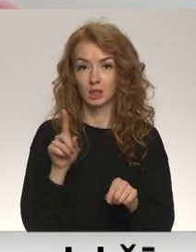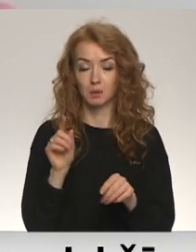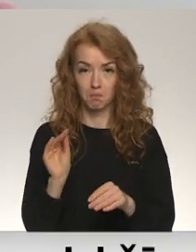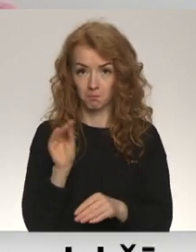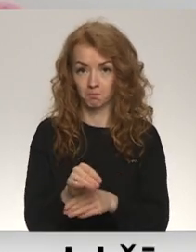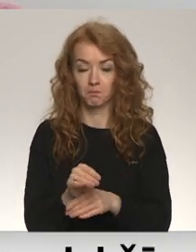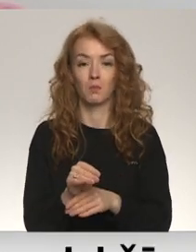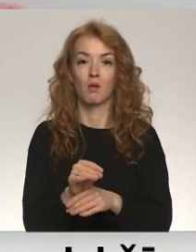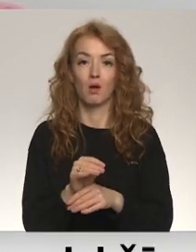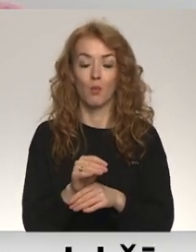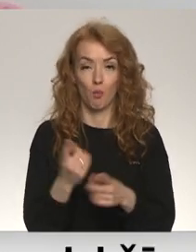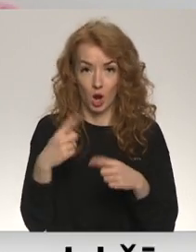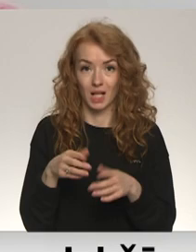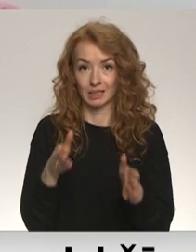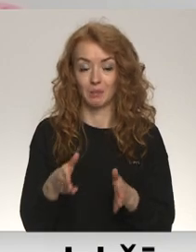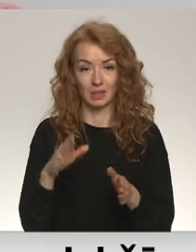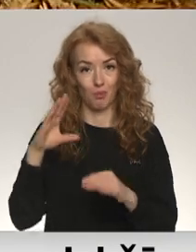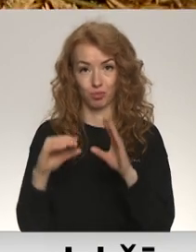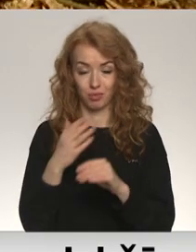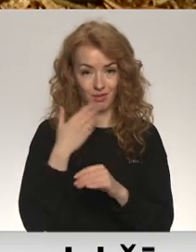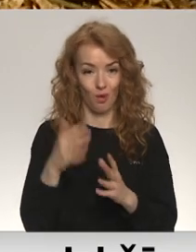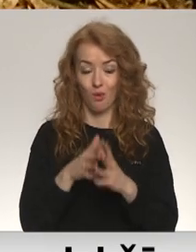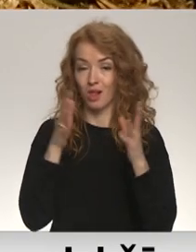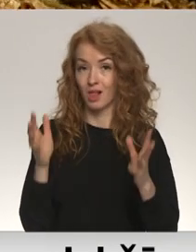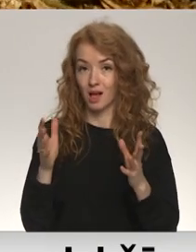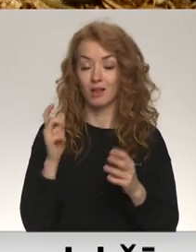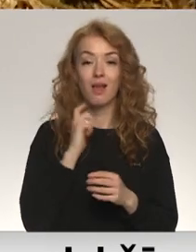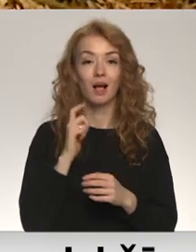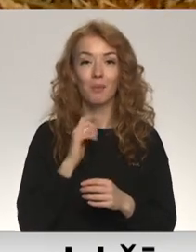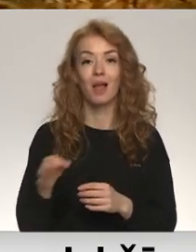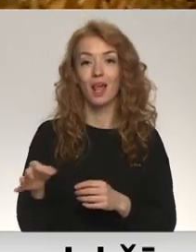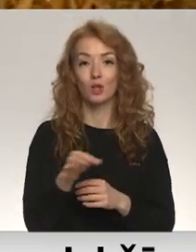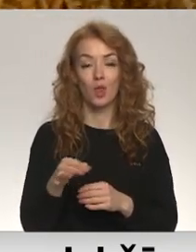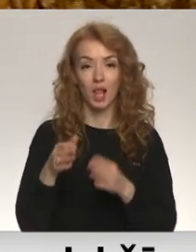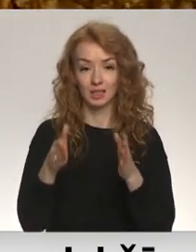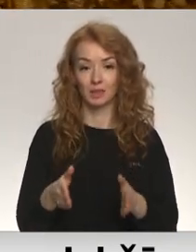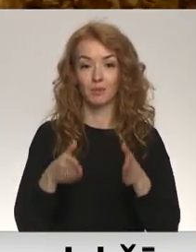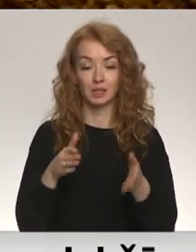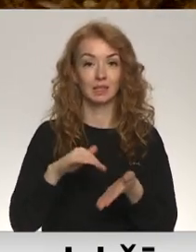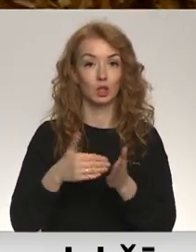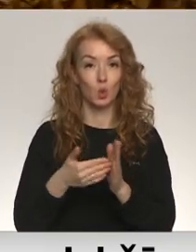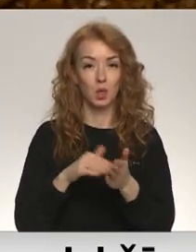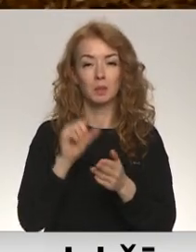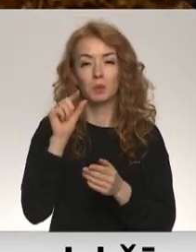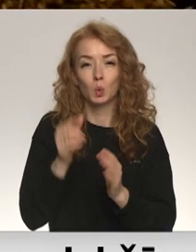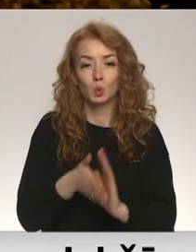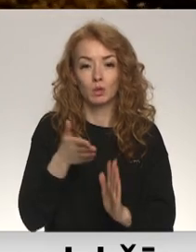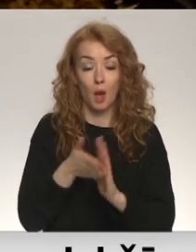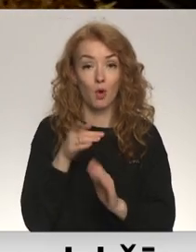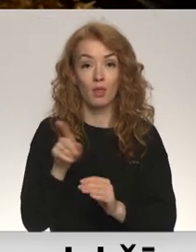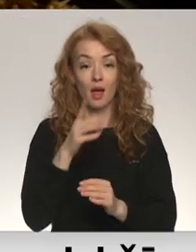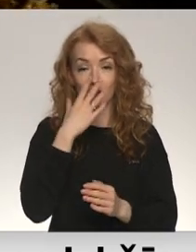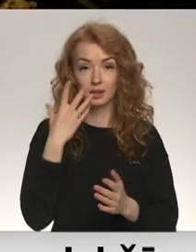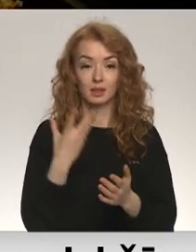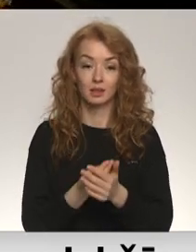nāk pie slimnīcas, kur jau tā tas budžets nav tik liels. Jēkabpils reģionālajai slimnīcai situāciju nedaudz uzlabo tas, ka tā ir sava